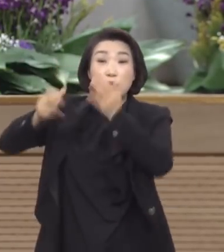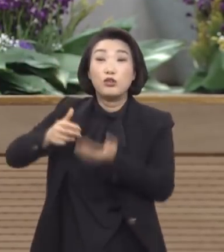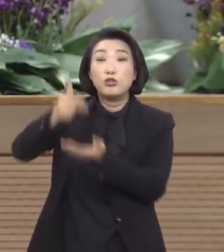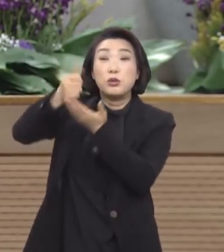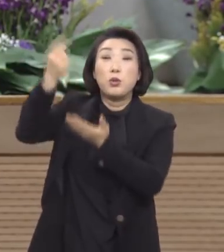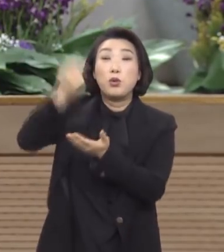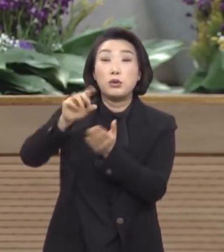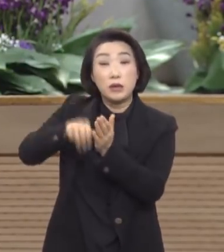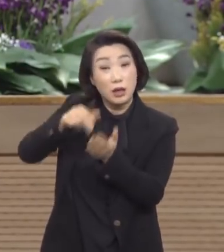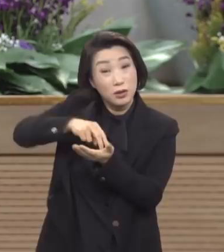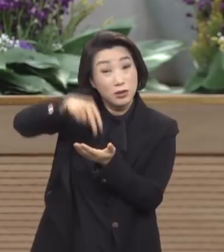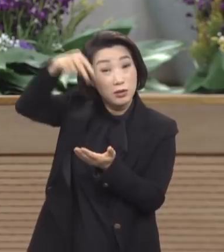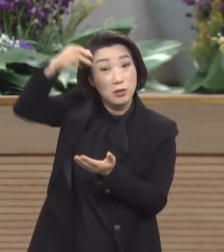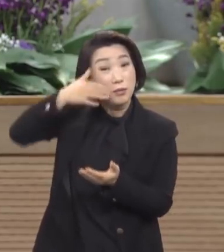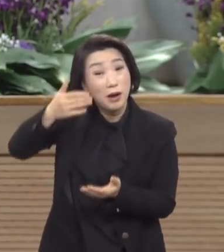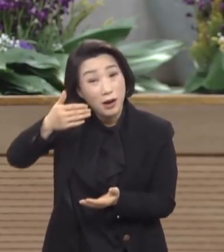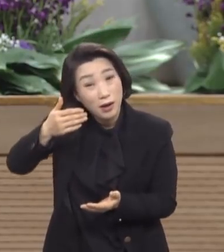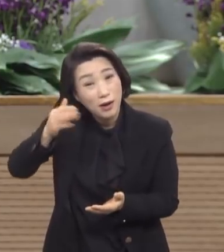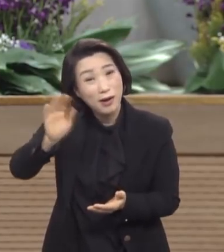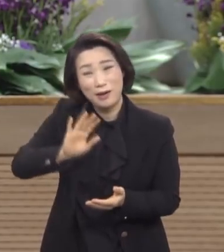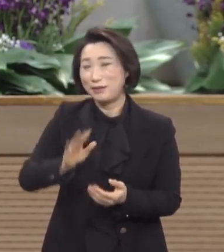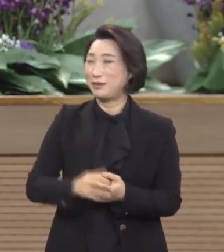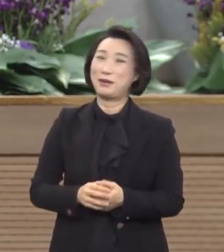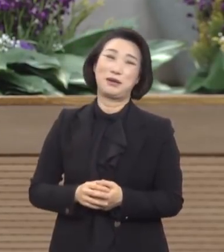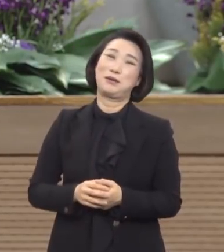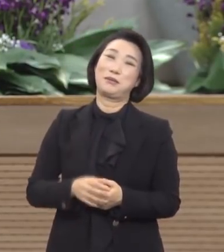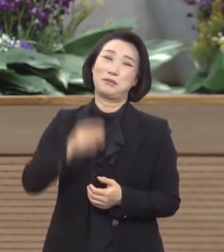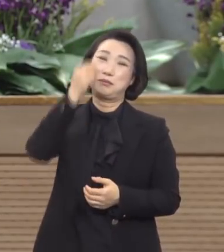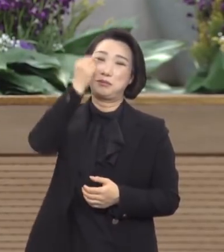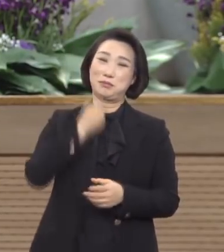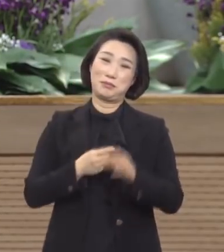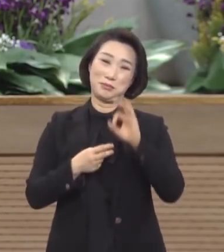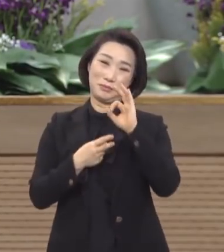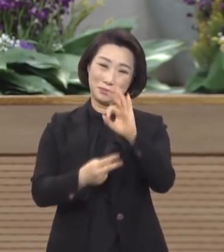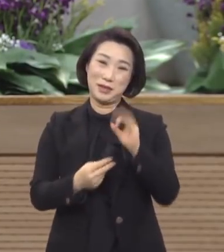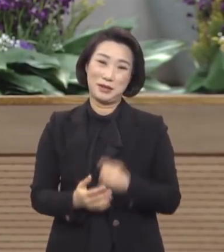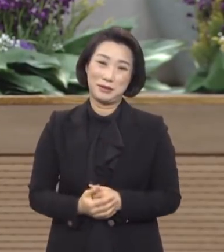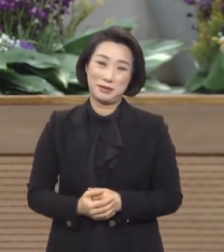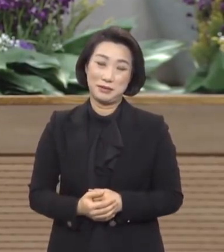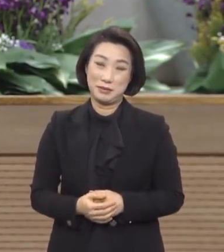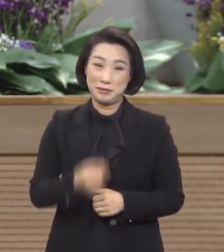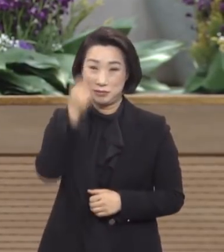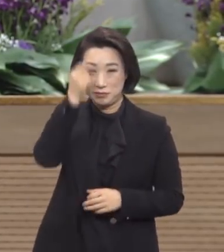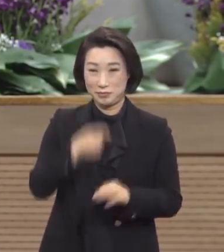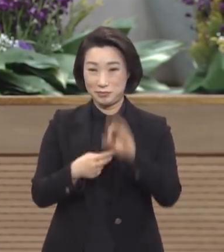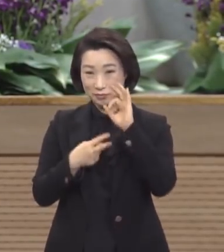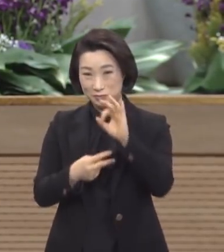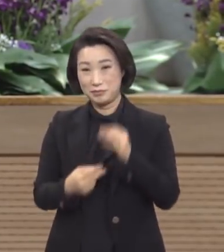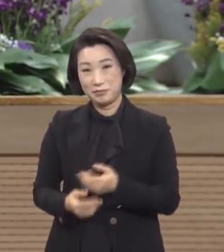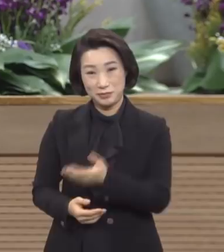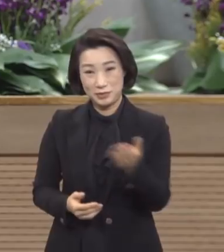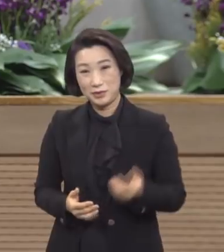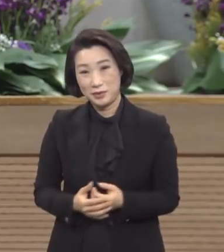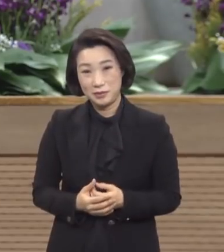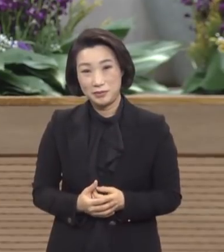오시면 들림받겠어요? 택도 없는 소리요. 택도 없는 소리.